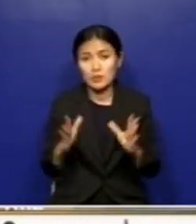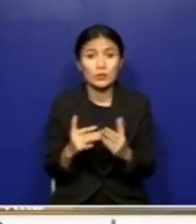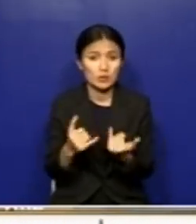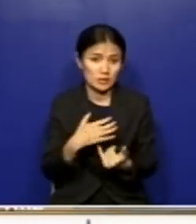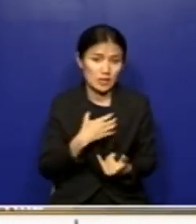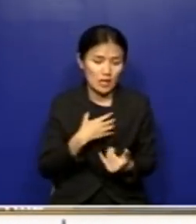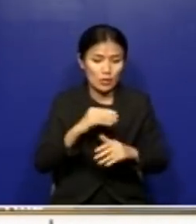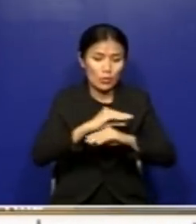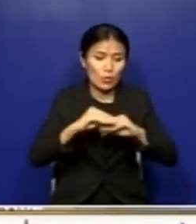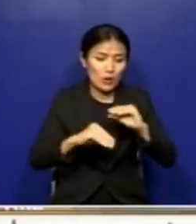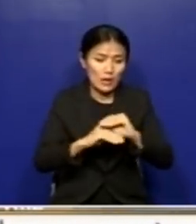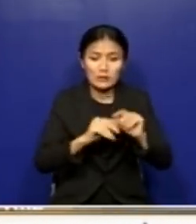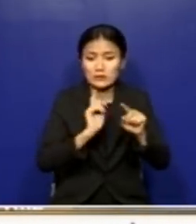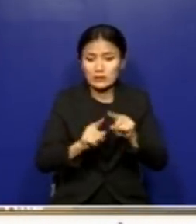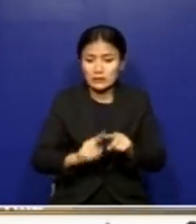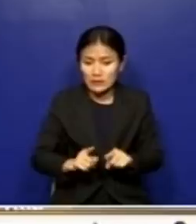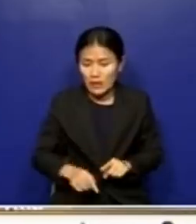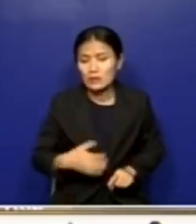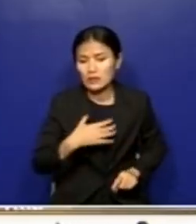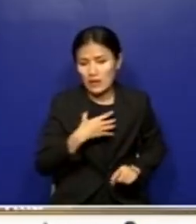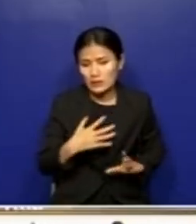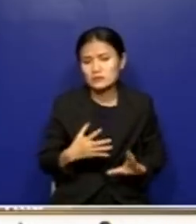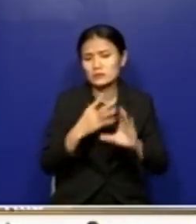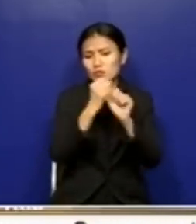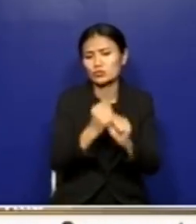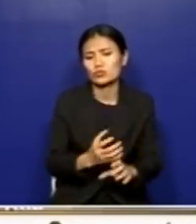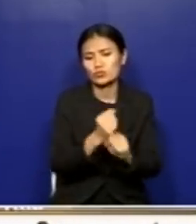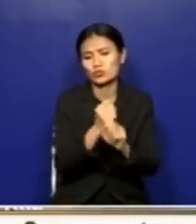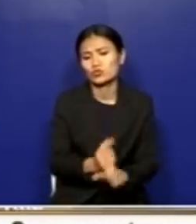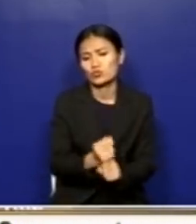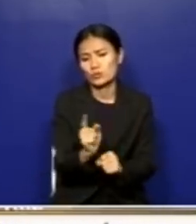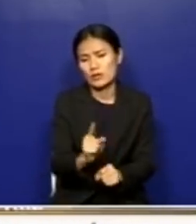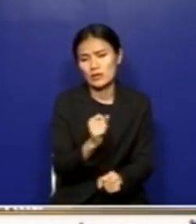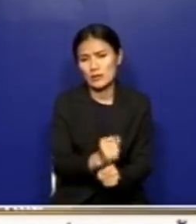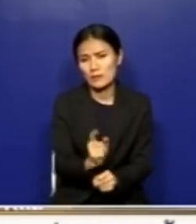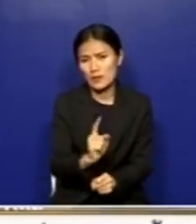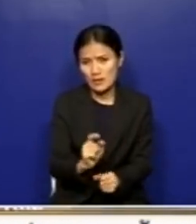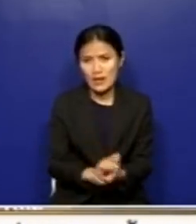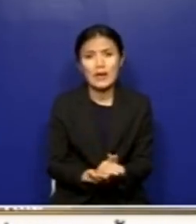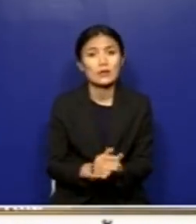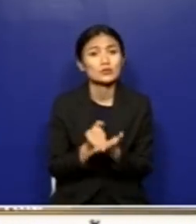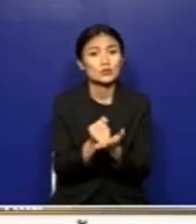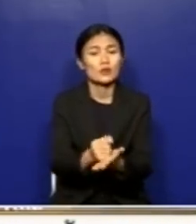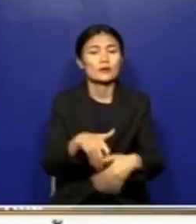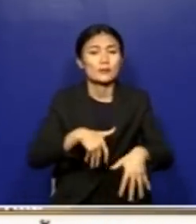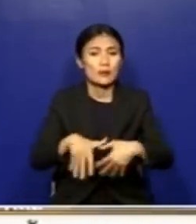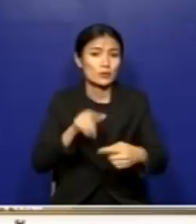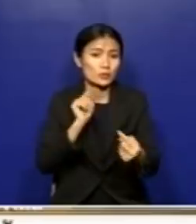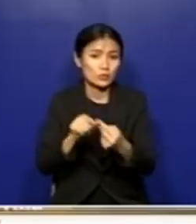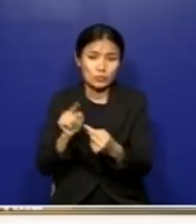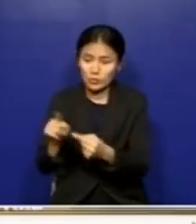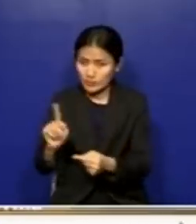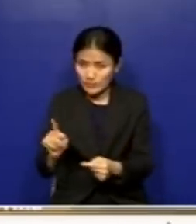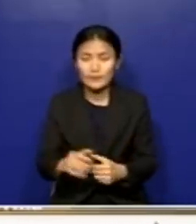แต่ละโครงการนี้มีการใช้ไปยงไ้วก็ครอบคลุมทั่วถึงกับประชาชนอีกมากน้อยแค่ไหนด้วยนะคะ